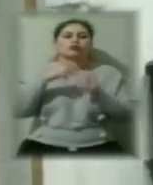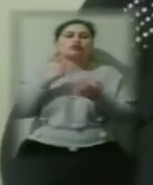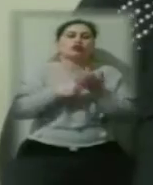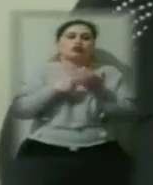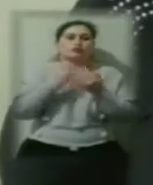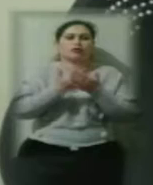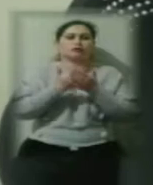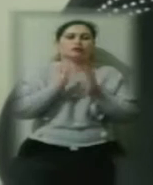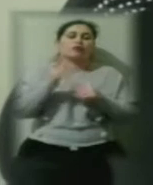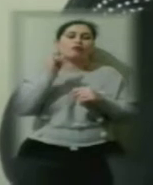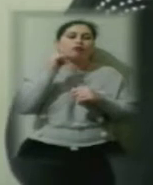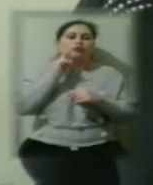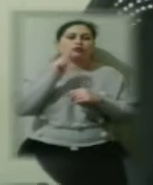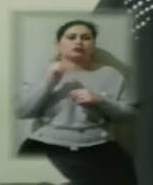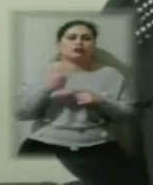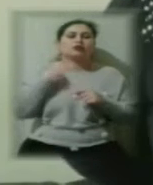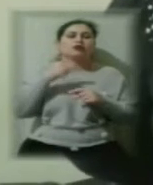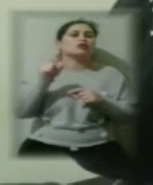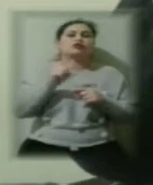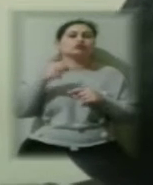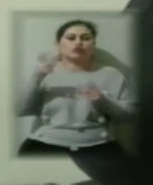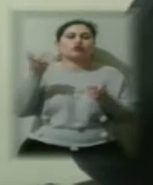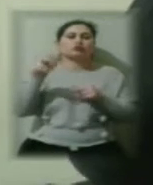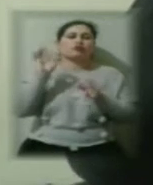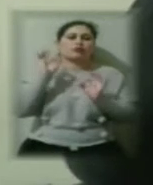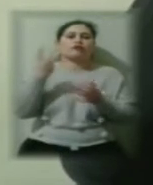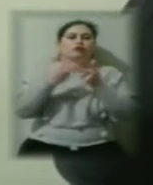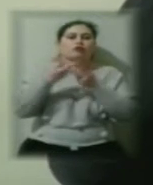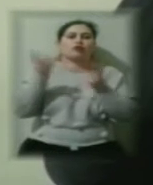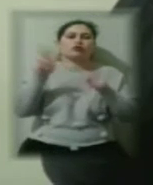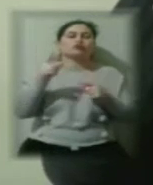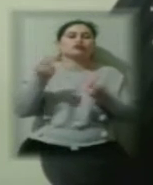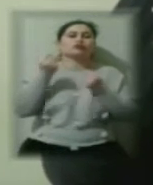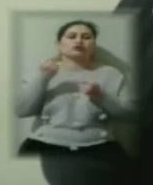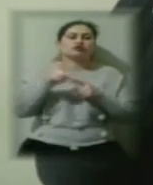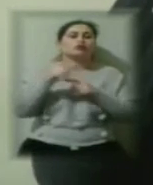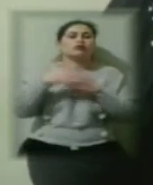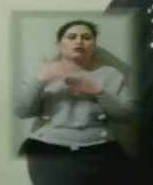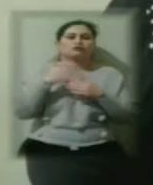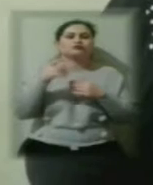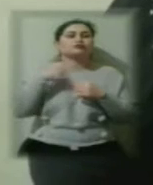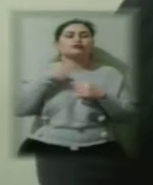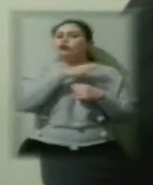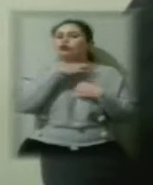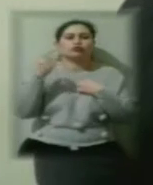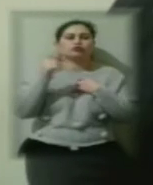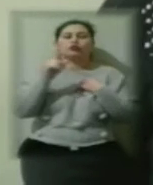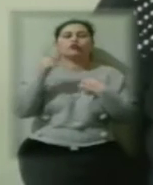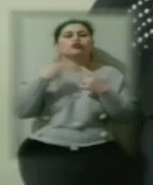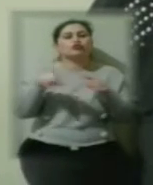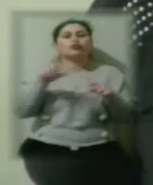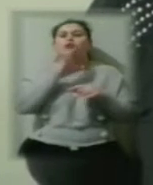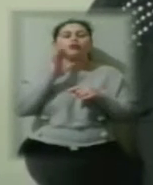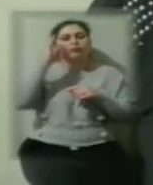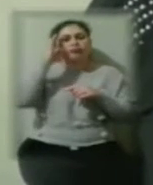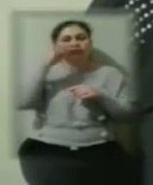так. Я за те, щоб він був під вартою, щоб його держали і щоб наказали. Я не хочу, щоб другі матері плакали,